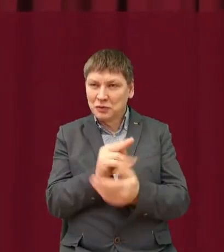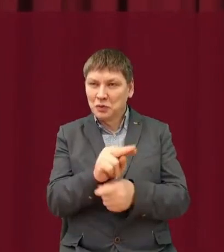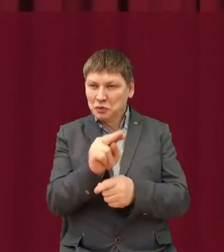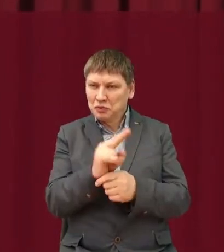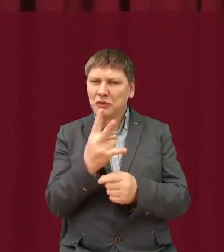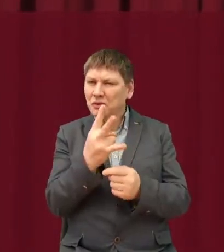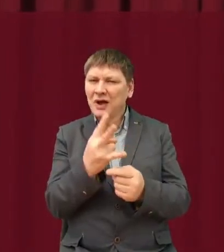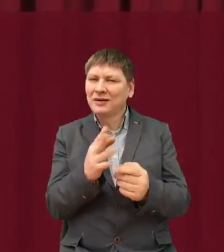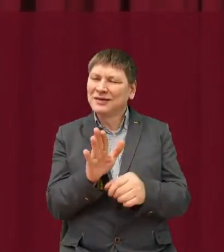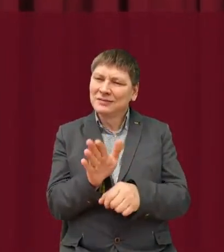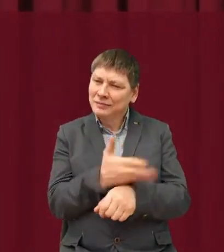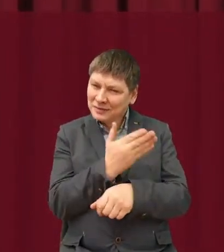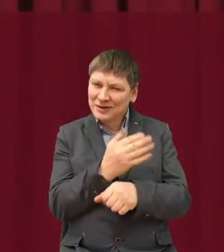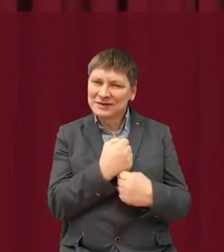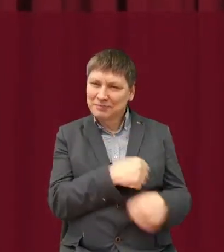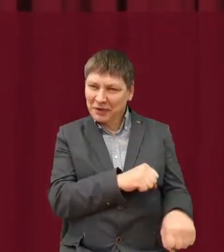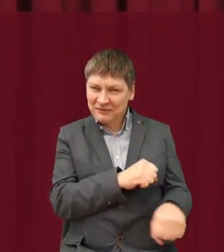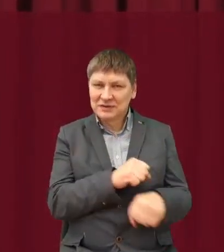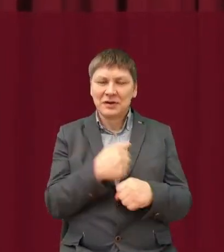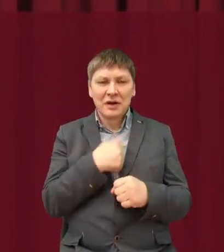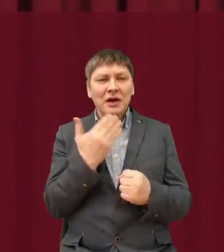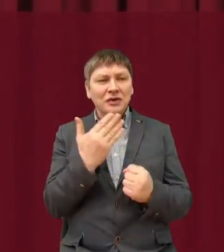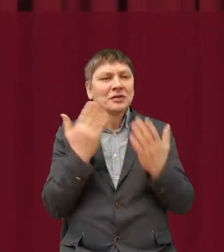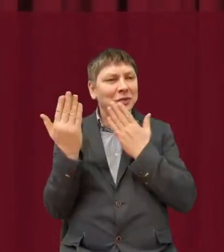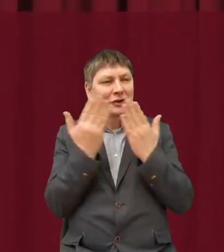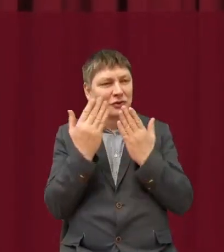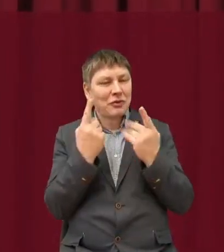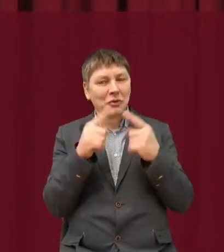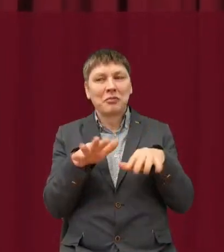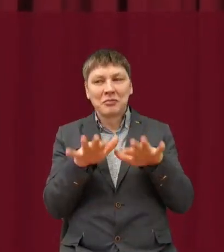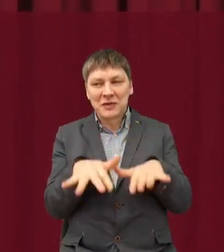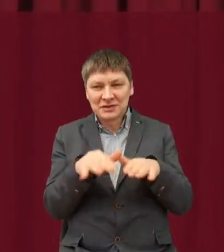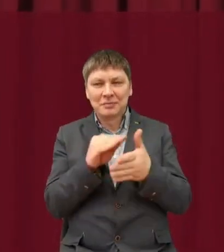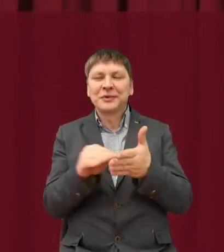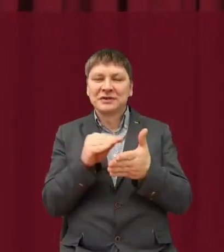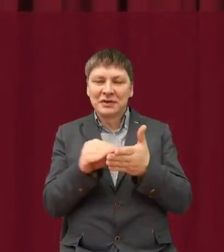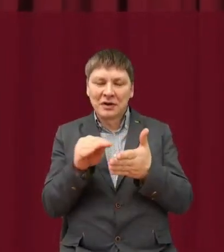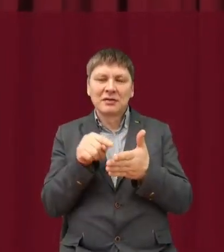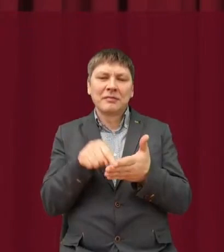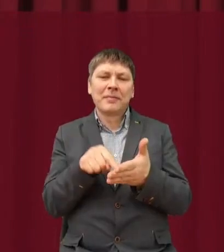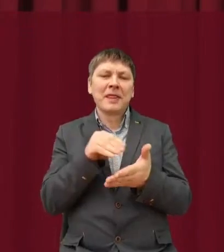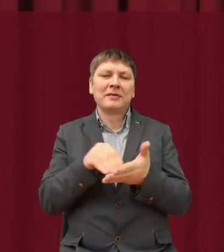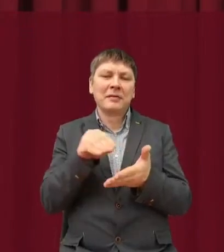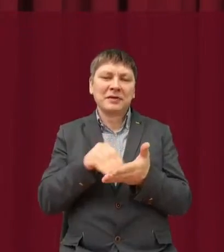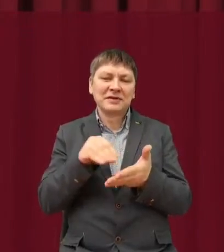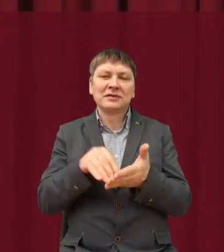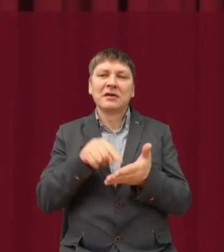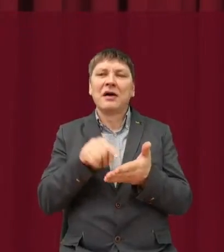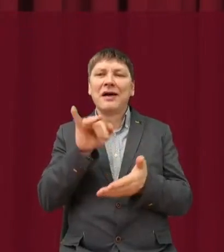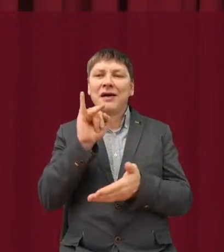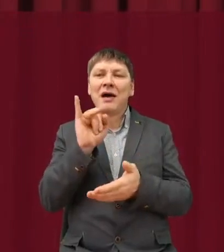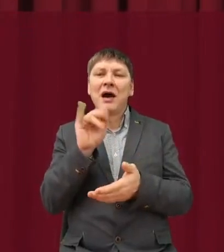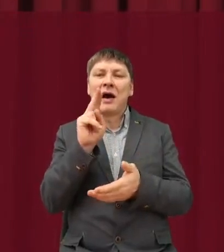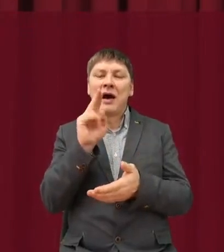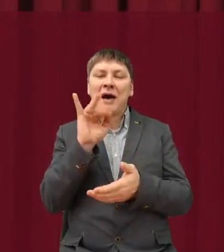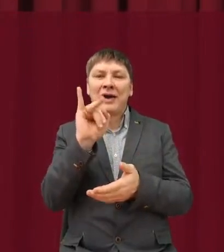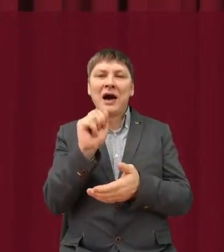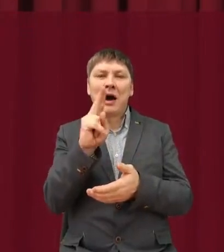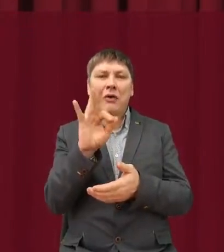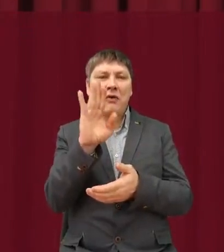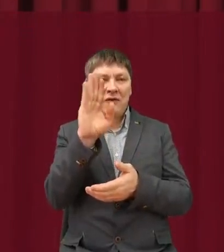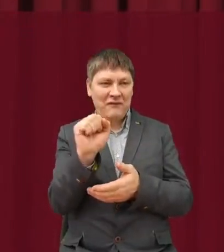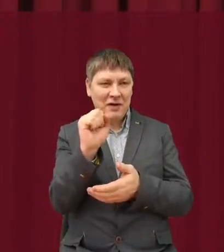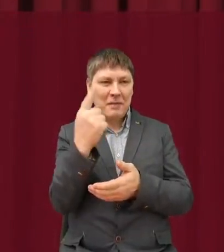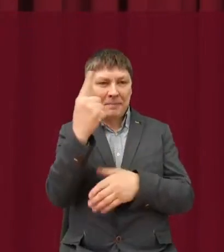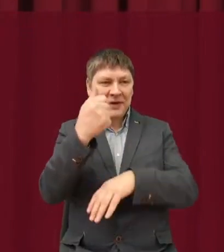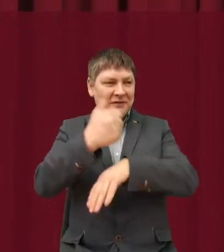хотел бы прочитать одно место писания которое записано в послании святого апостола иакова первой главе